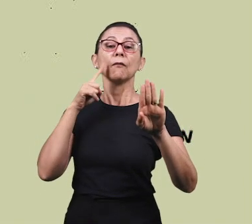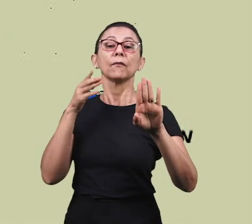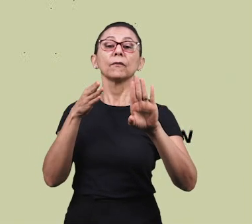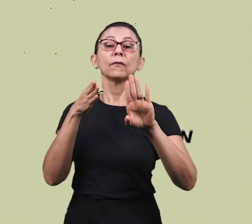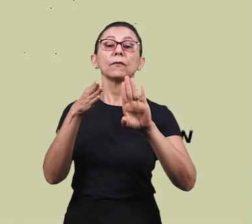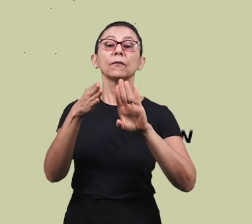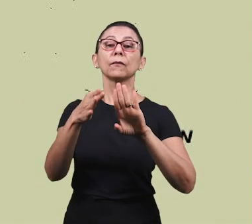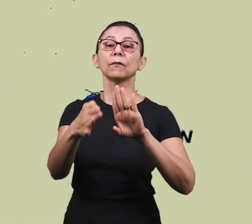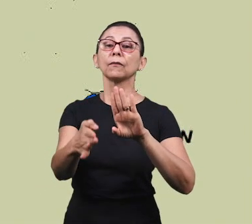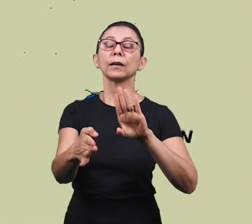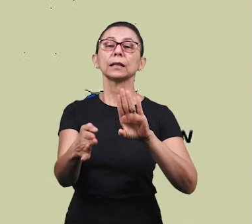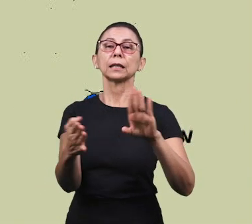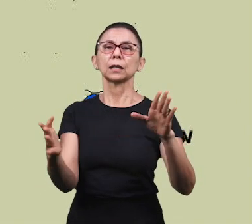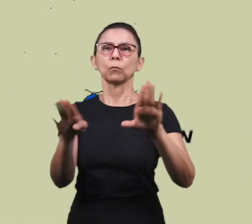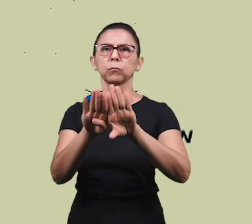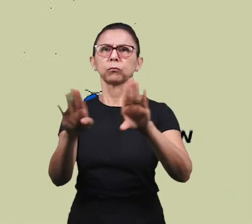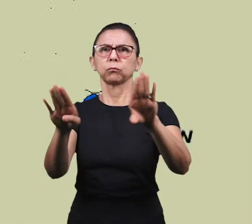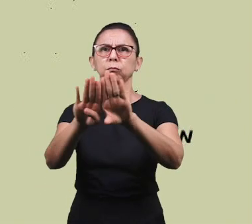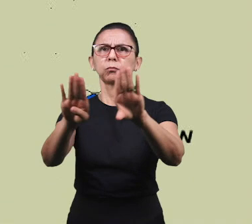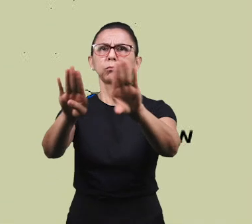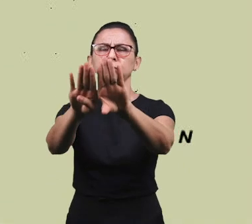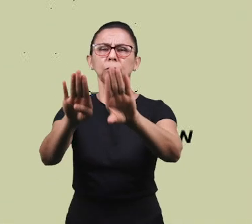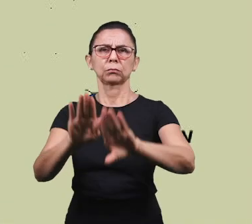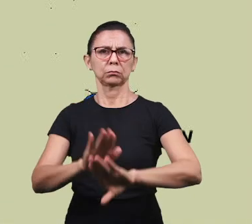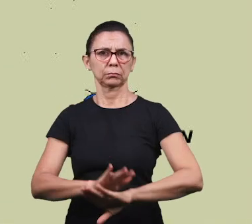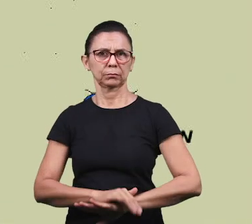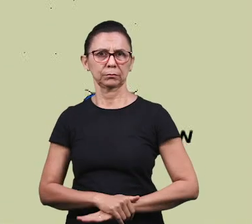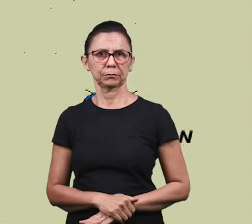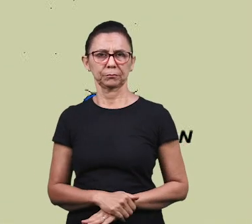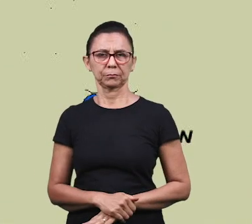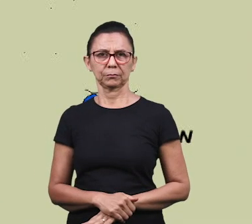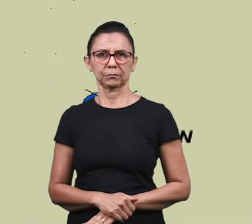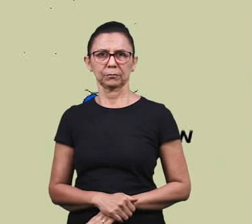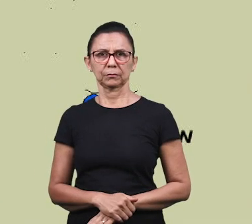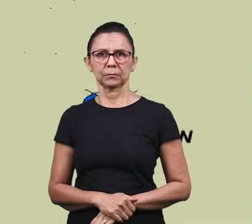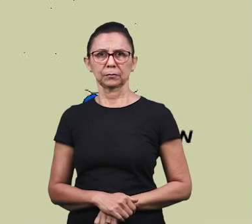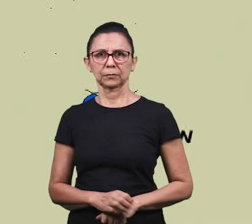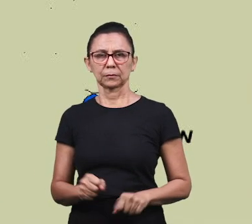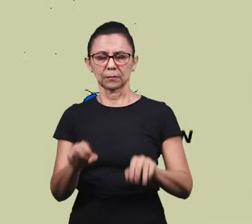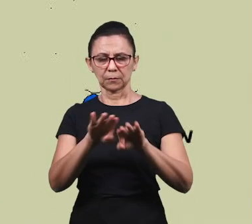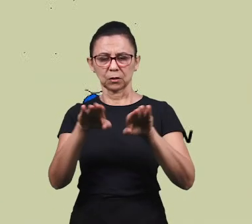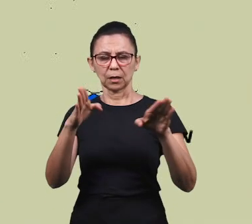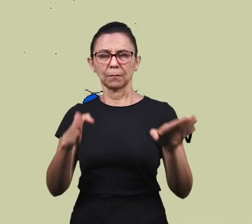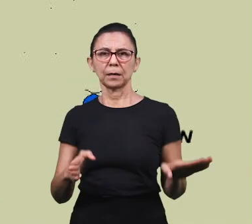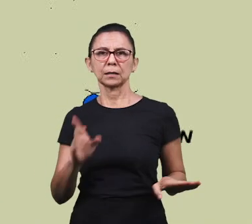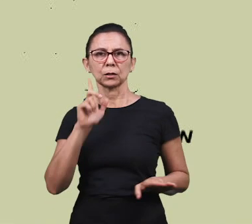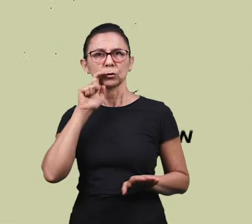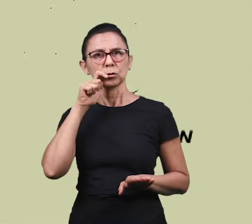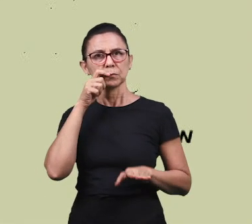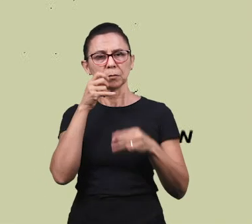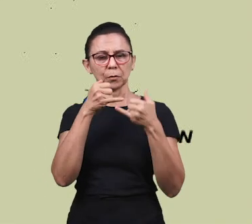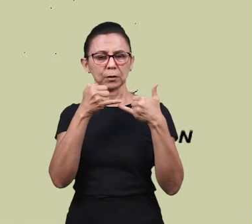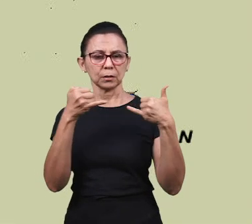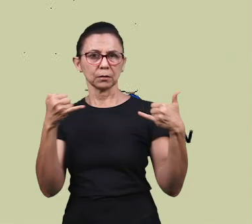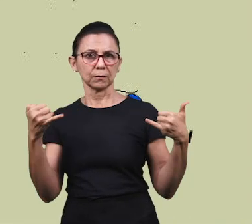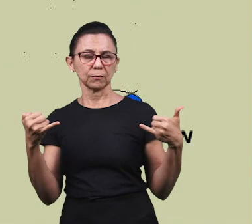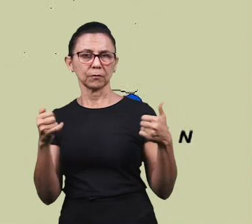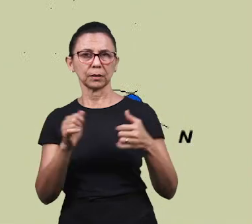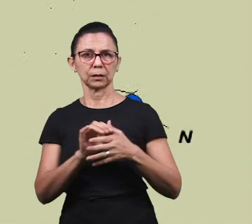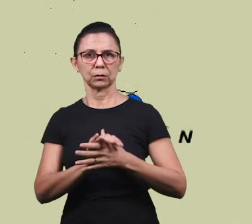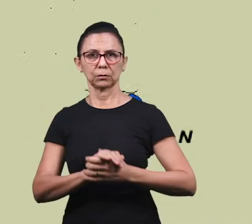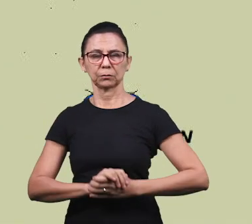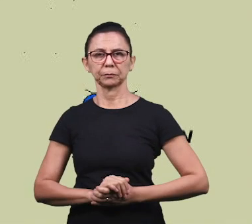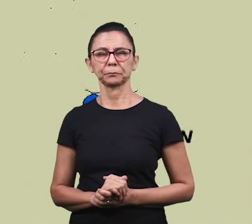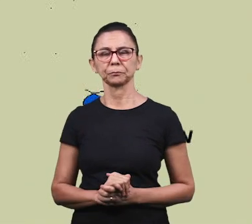qu'il y a dedans, mais en fait il était complètement fermé. Il y avait la table des pains de proposition, l'autel